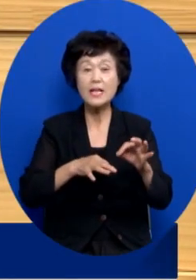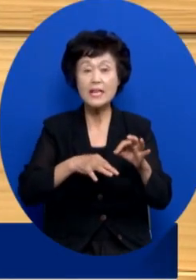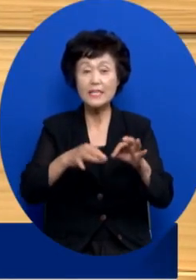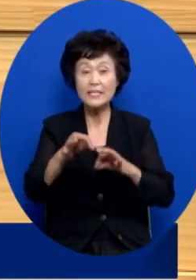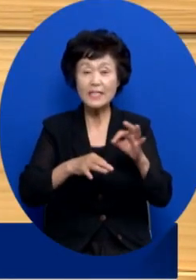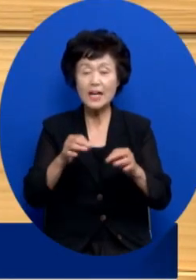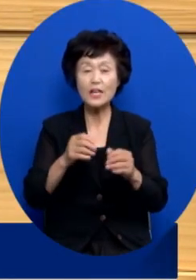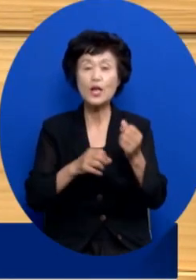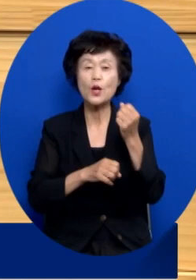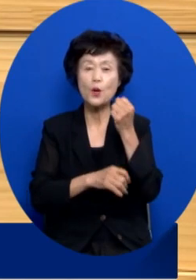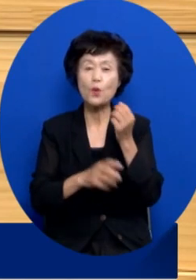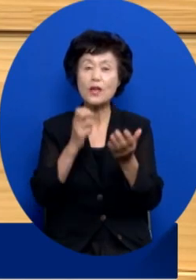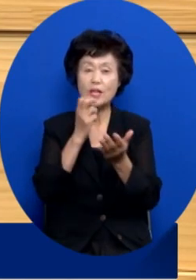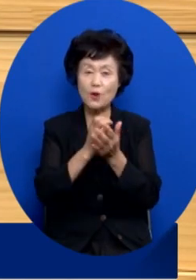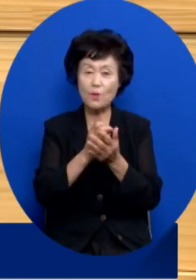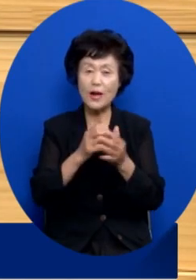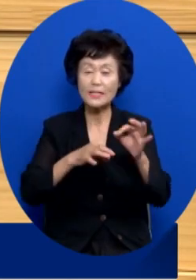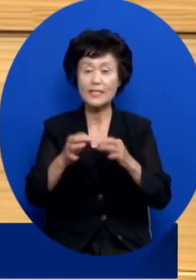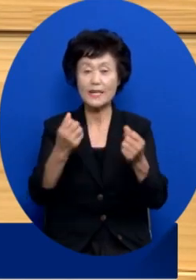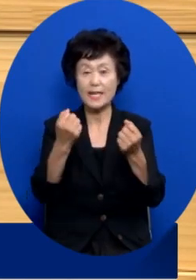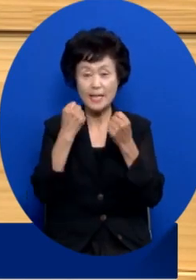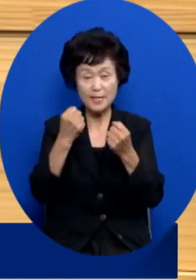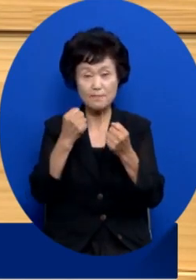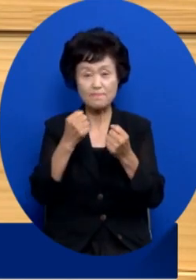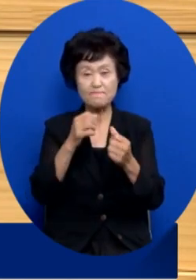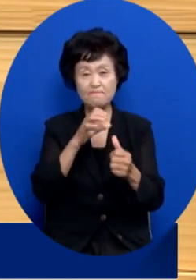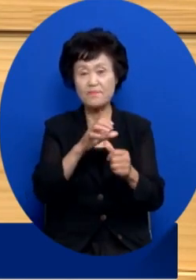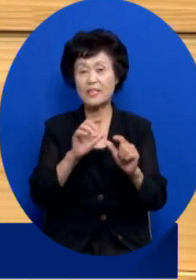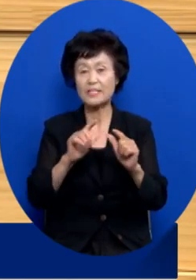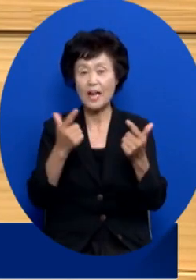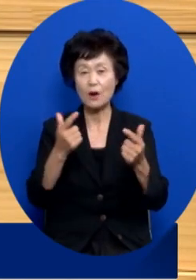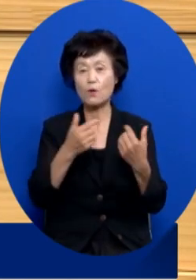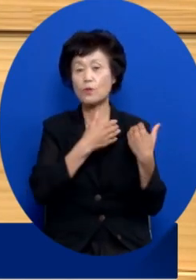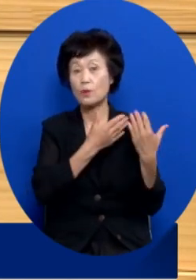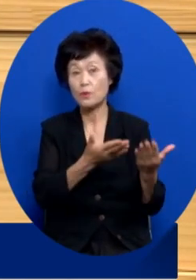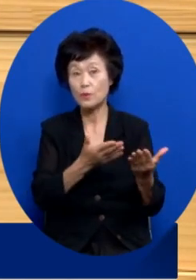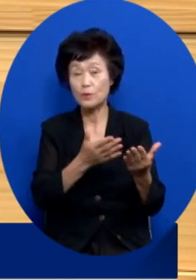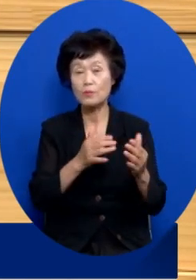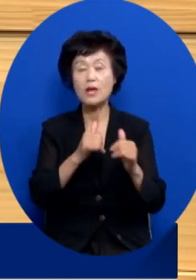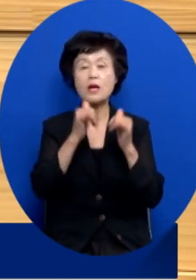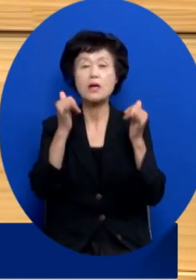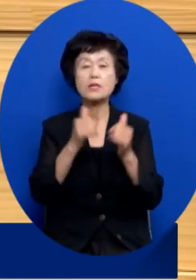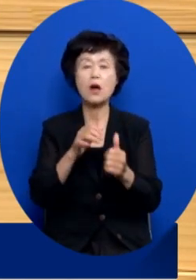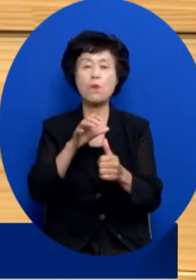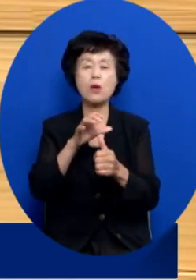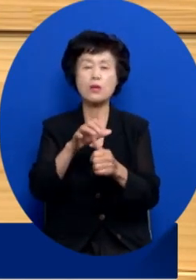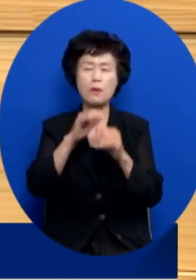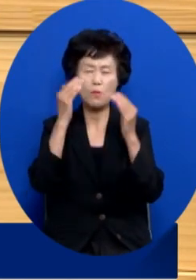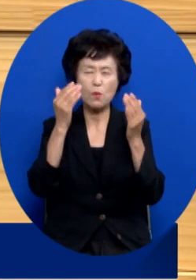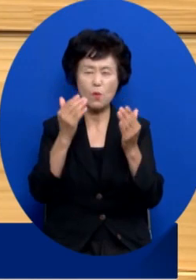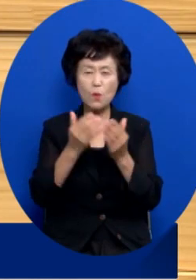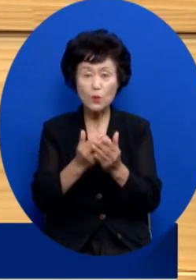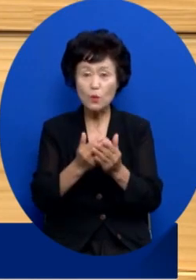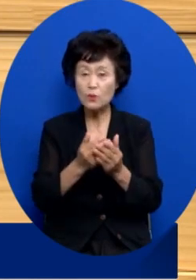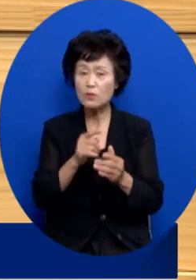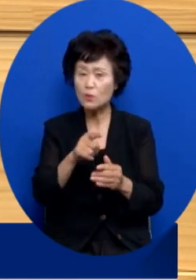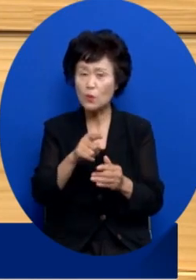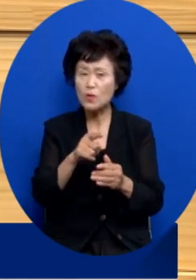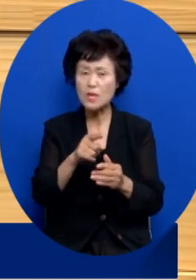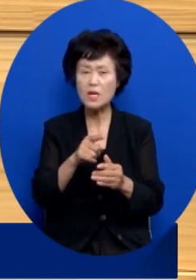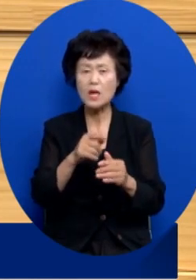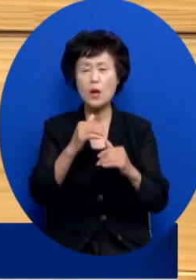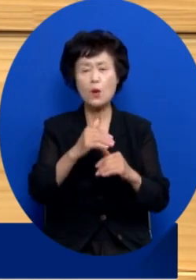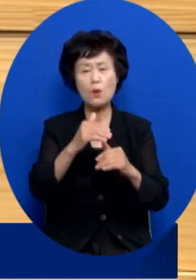market forces that govern the society, if they are left